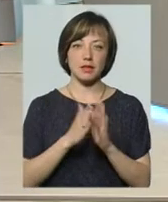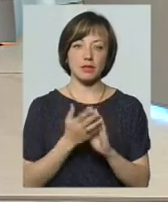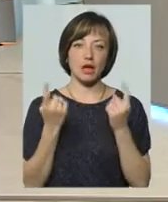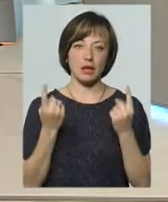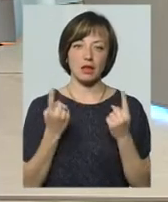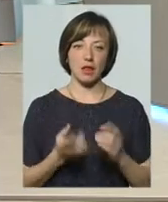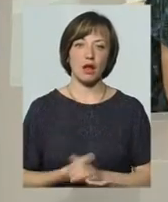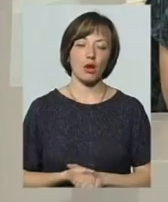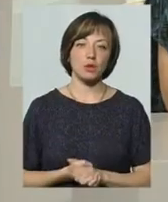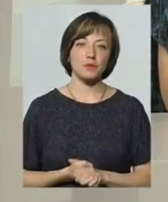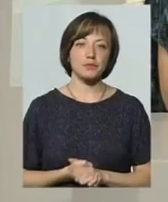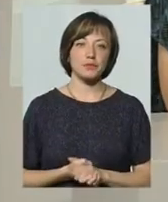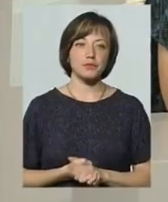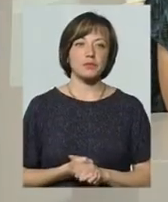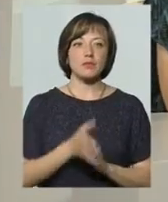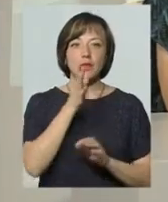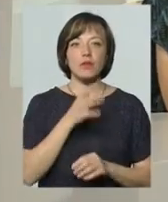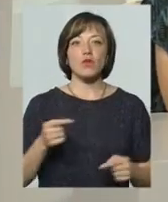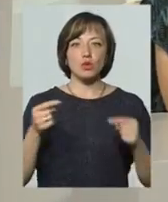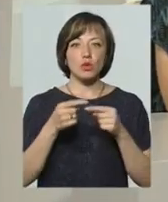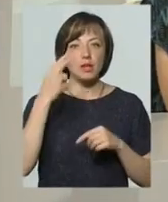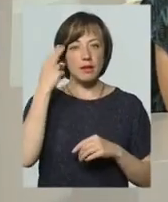кардинально. Водночас Китай свого часу